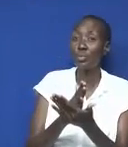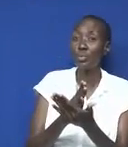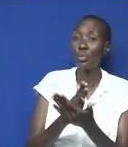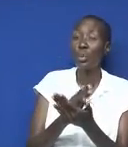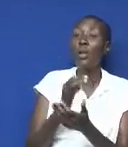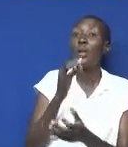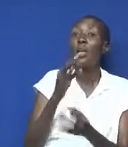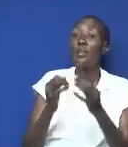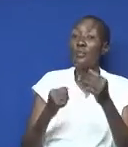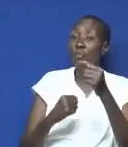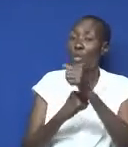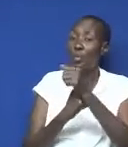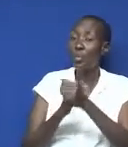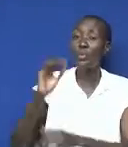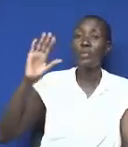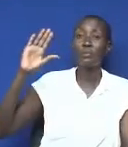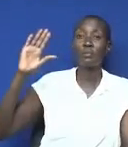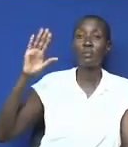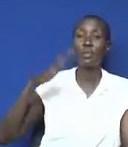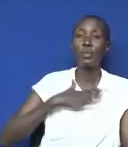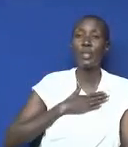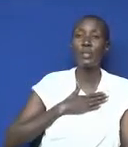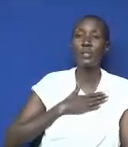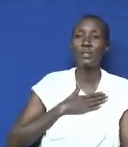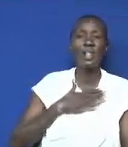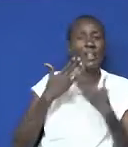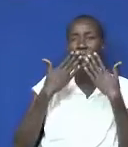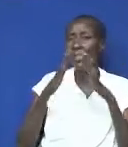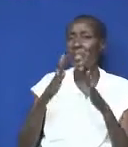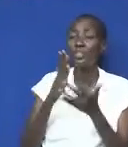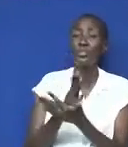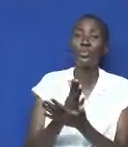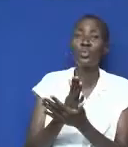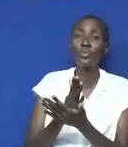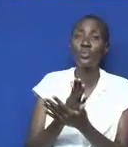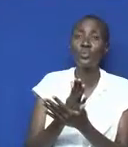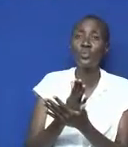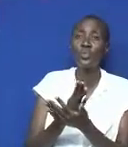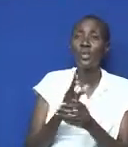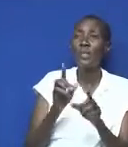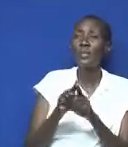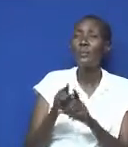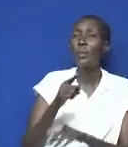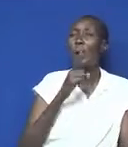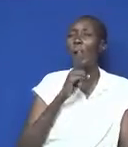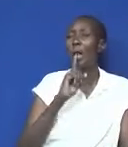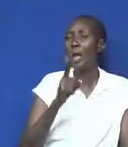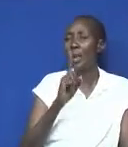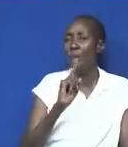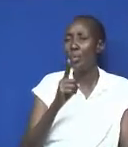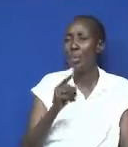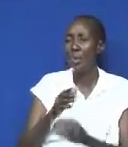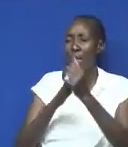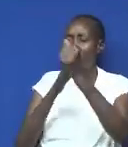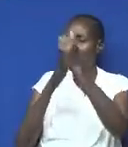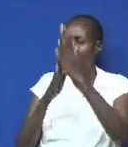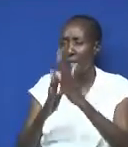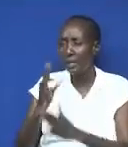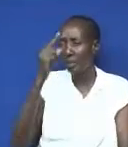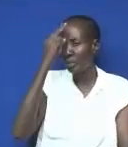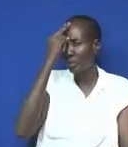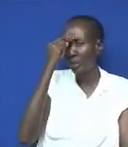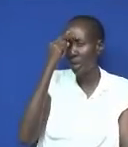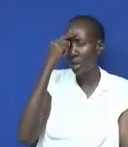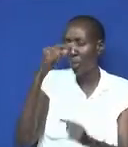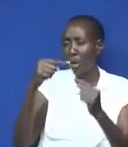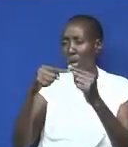kama nataka BBI. Bas. Yo tumemaliza. Ama namna gani? Aidha aliwakashifu viongozi wa Narok wanaopinga mchakato